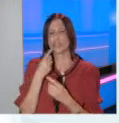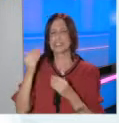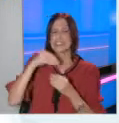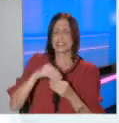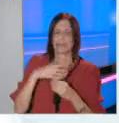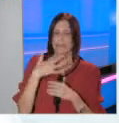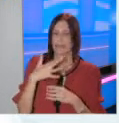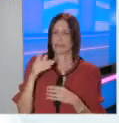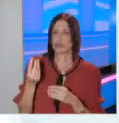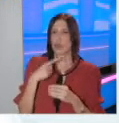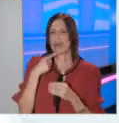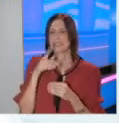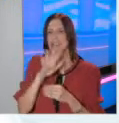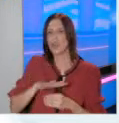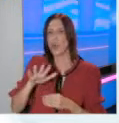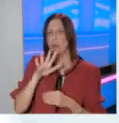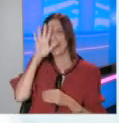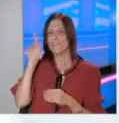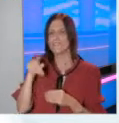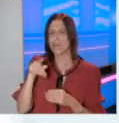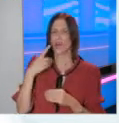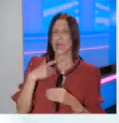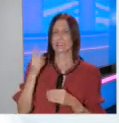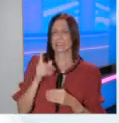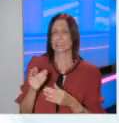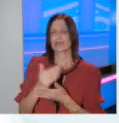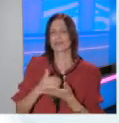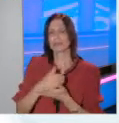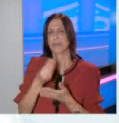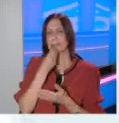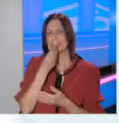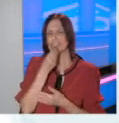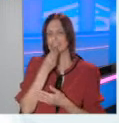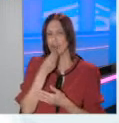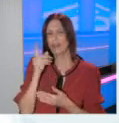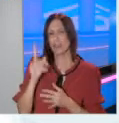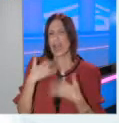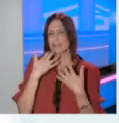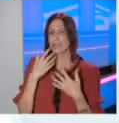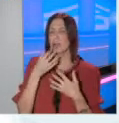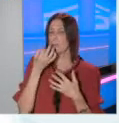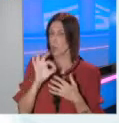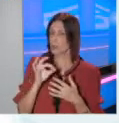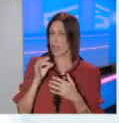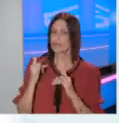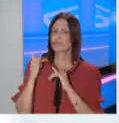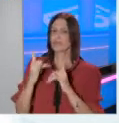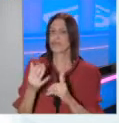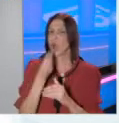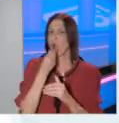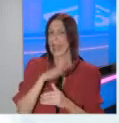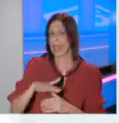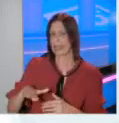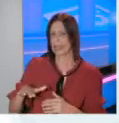בתחום האפור לטענתו. את הסעיף שמדבר על הצטיידות במזון ניתן לפרש כך שמותר להקפיץ אוכל לילדים, כך אמר